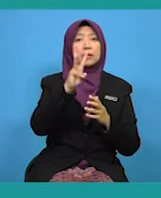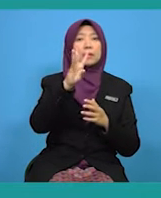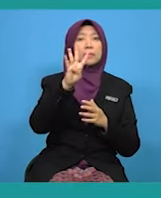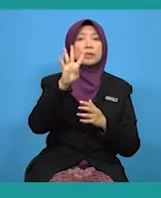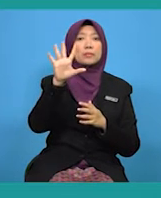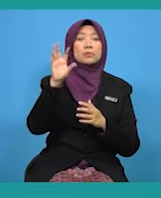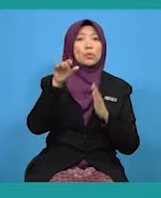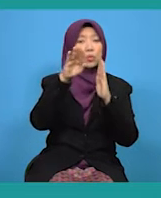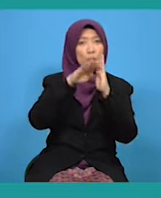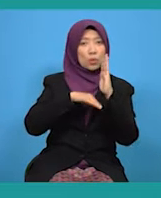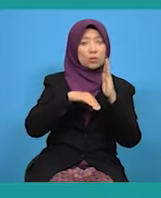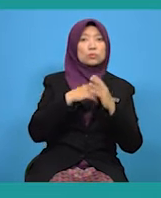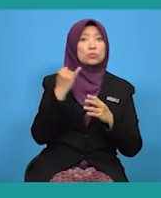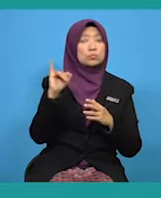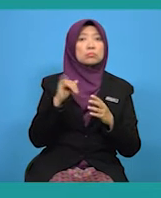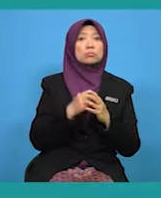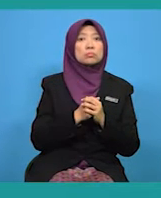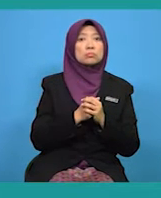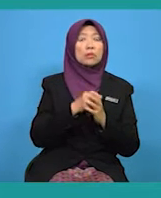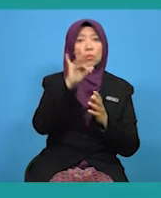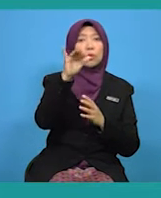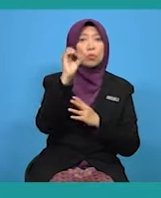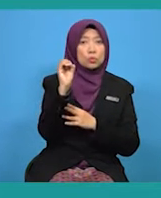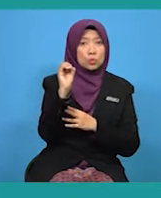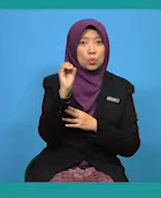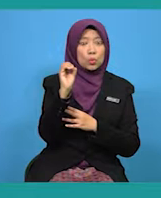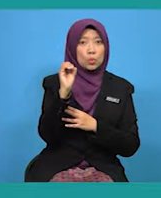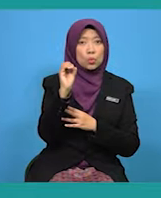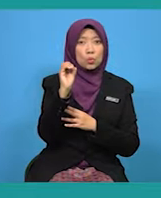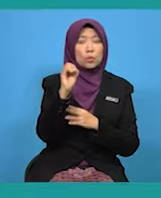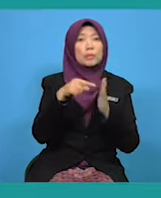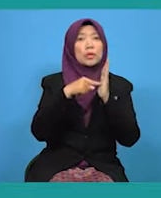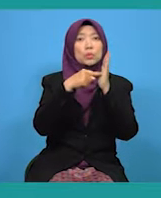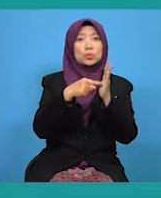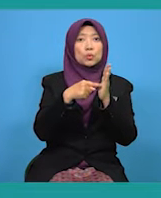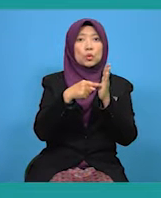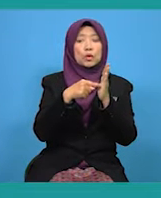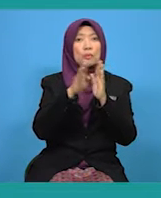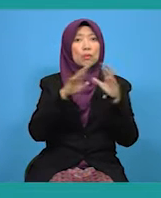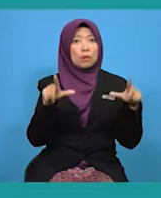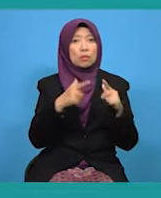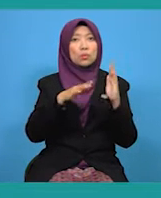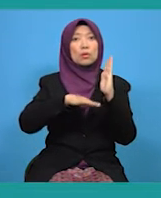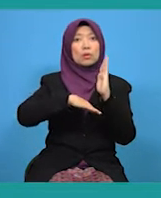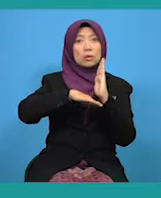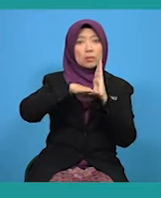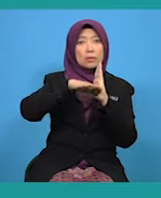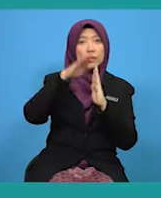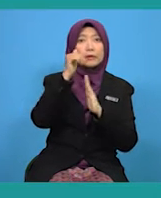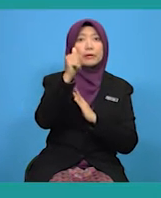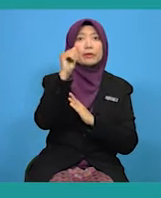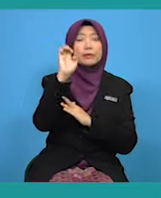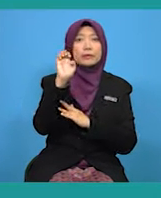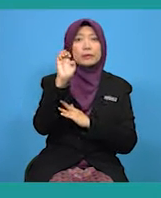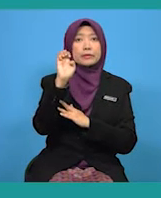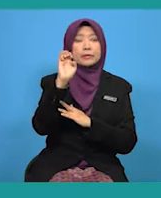rm6203 puluh juta yaitu di white gosong menunjukkan berlaku lebih hantey